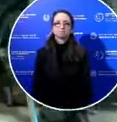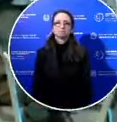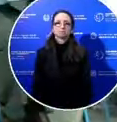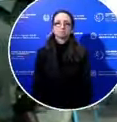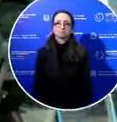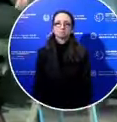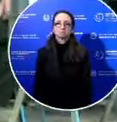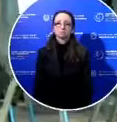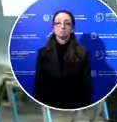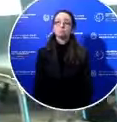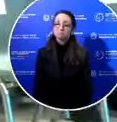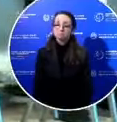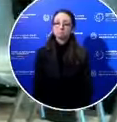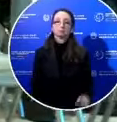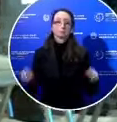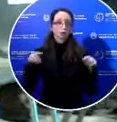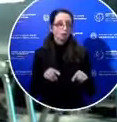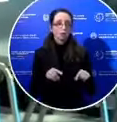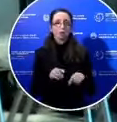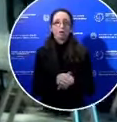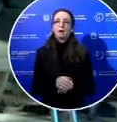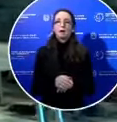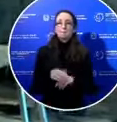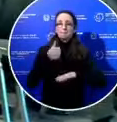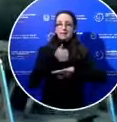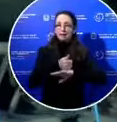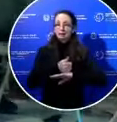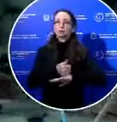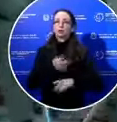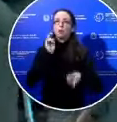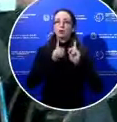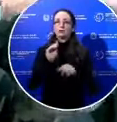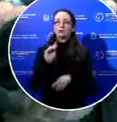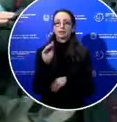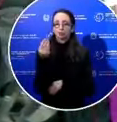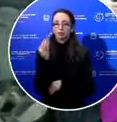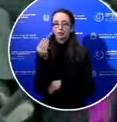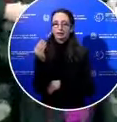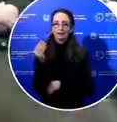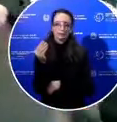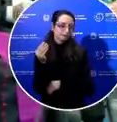Prende ora la parola il ministro per le politiche giovanili Fabiana Dadone.